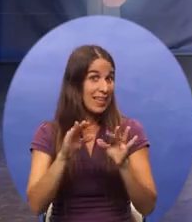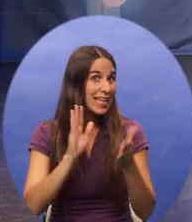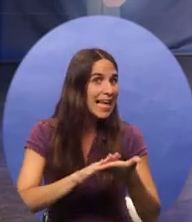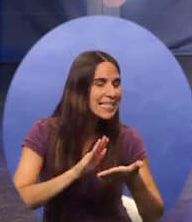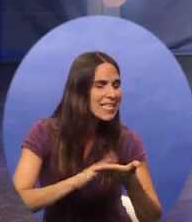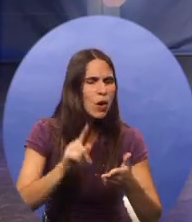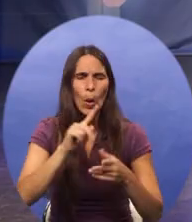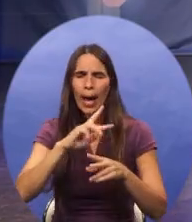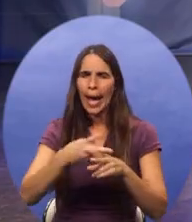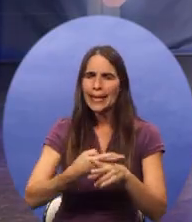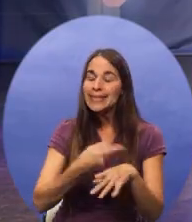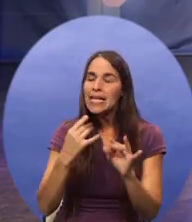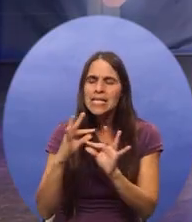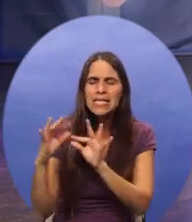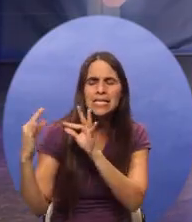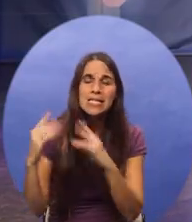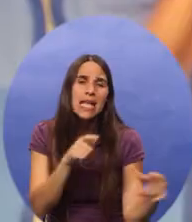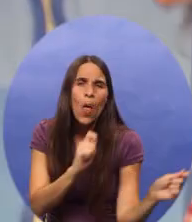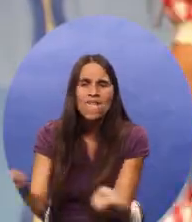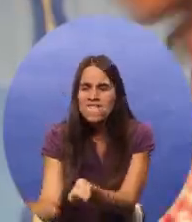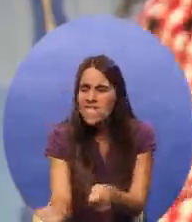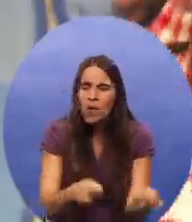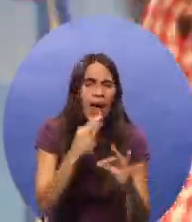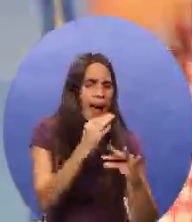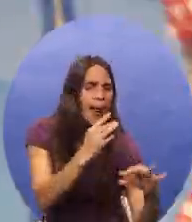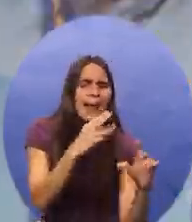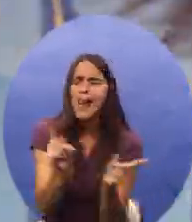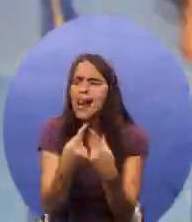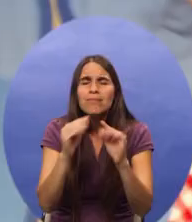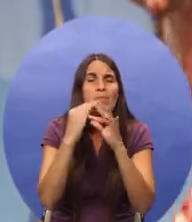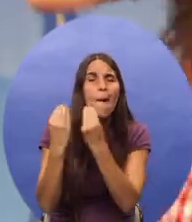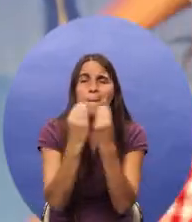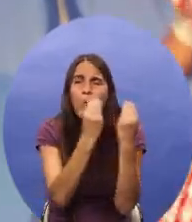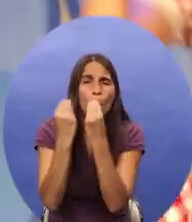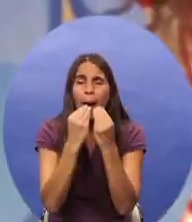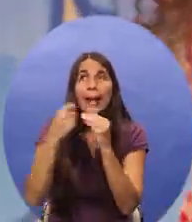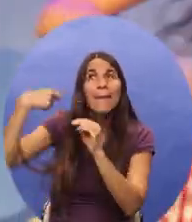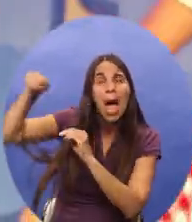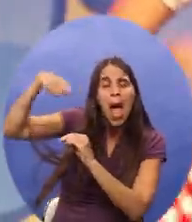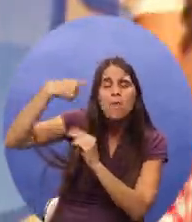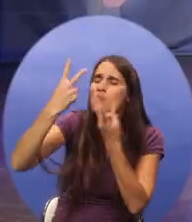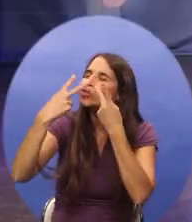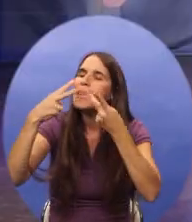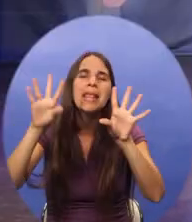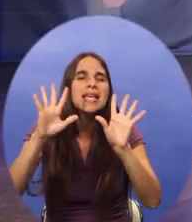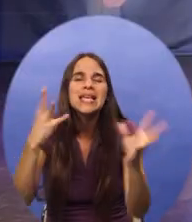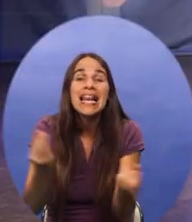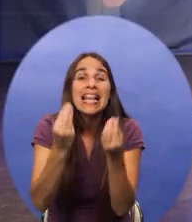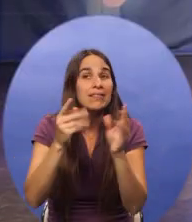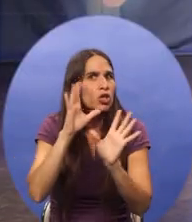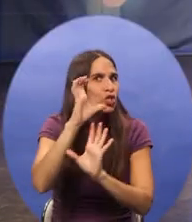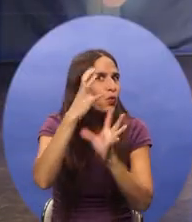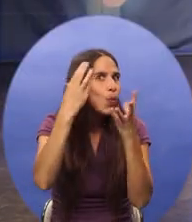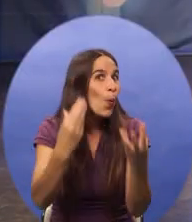בקצב לא רגיל, בקסילופון ובחליל, על מפוחית ופעמון, לנגן כאן כל פזמון. תקשיב היטב